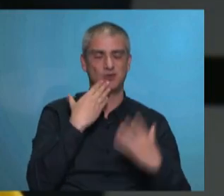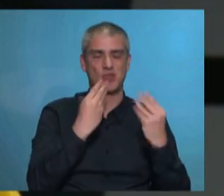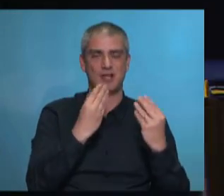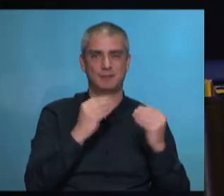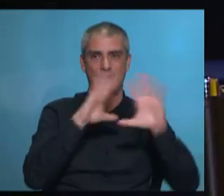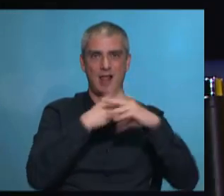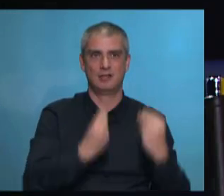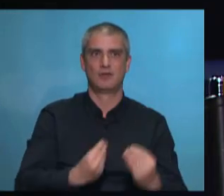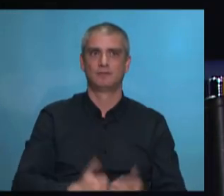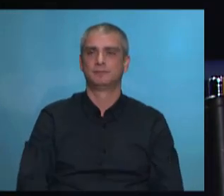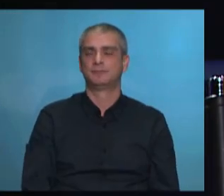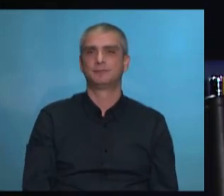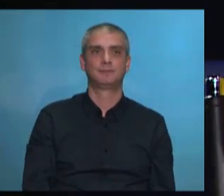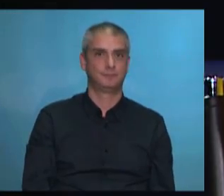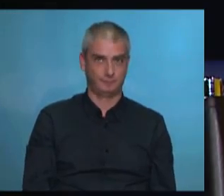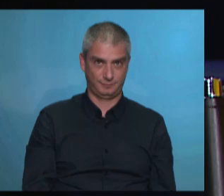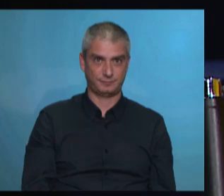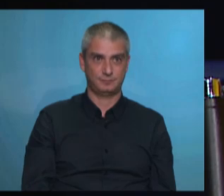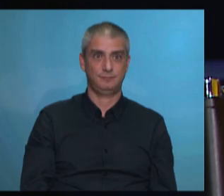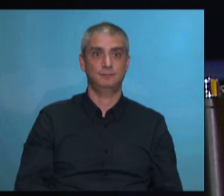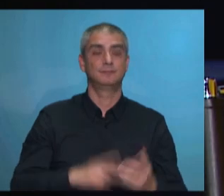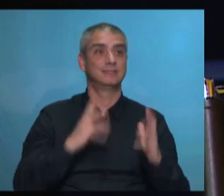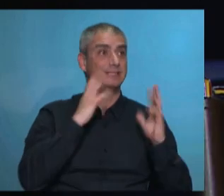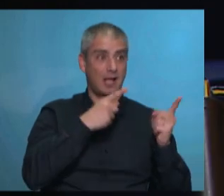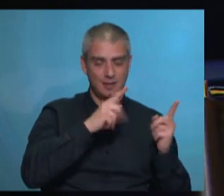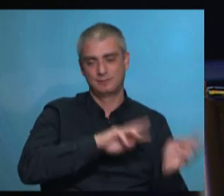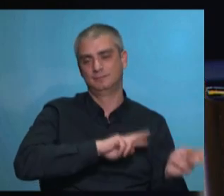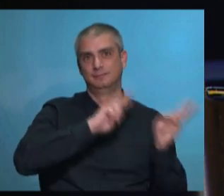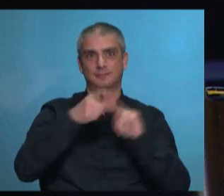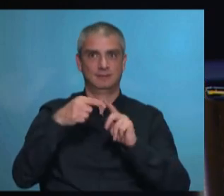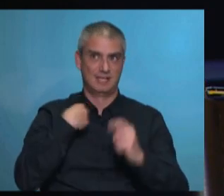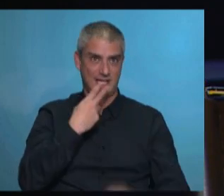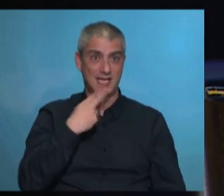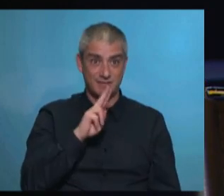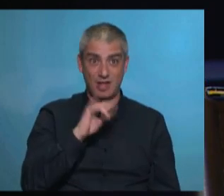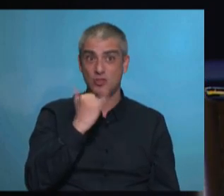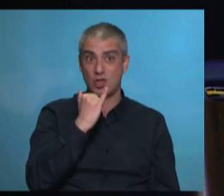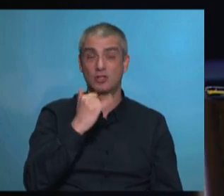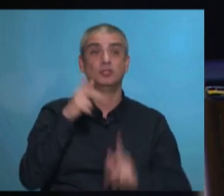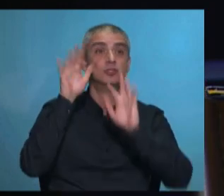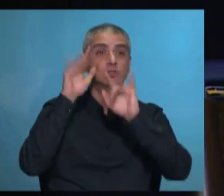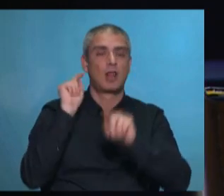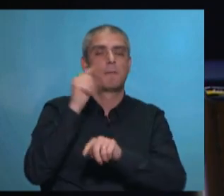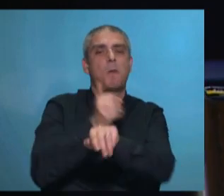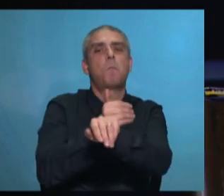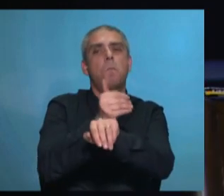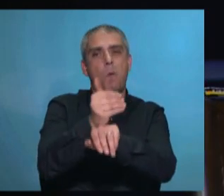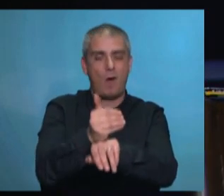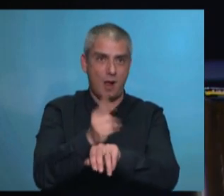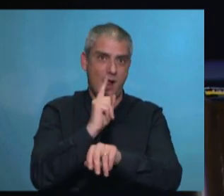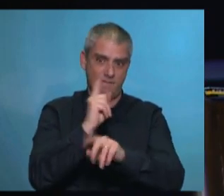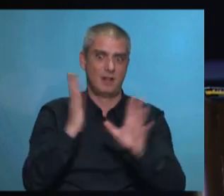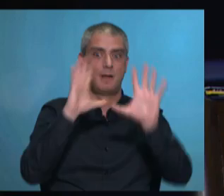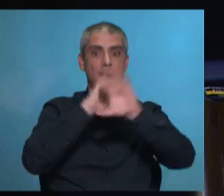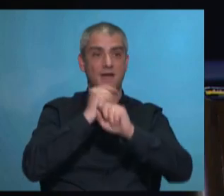טוב. ומסערה אחת לסערה אחרת, הבטחנו. אמנם השלג הגיע באיחור אופנתי, אבל בשעות הערב